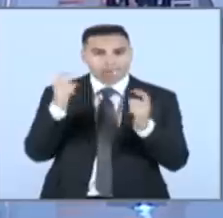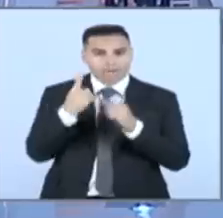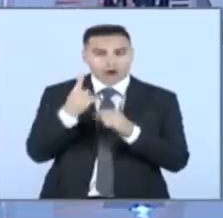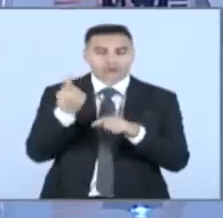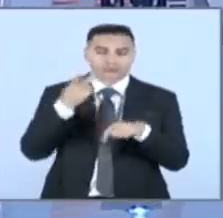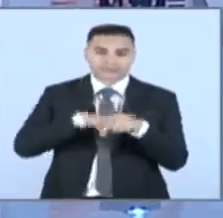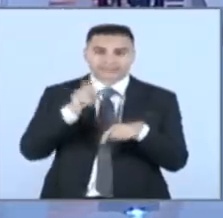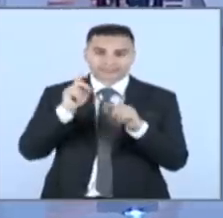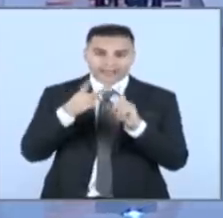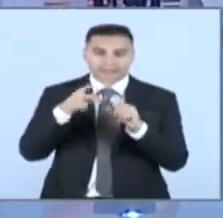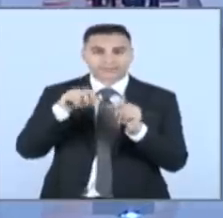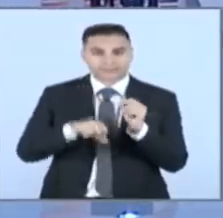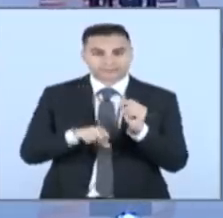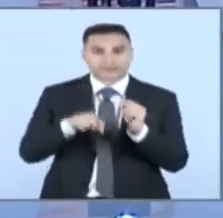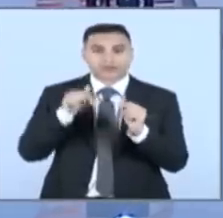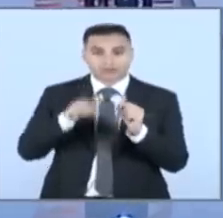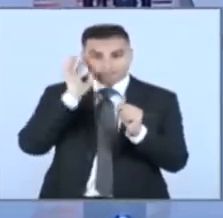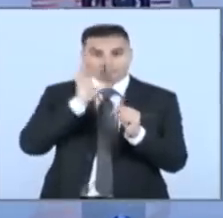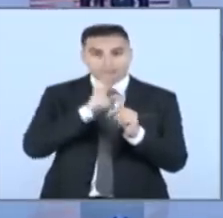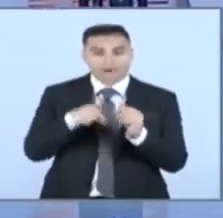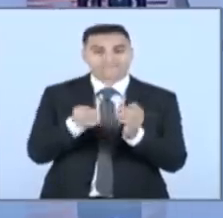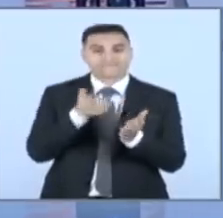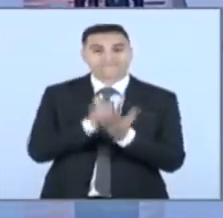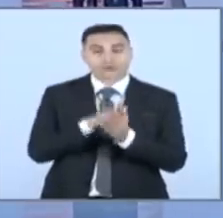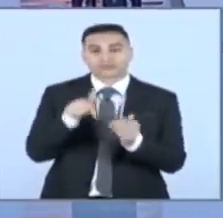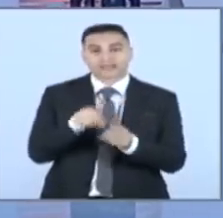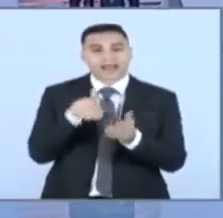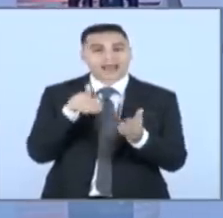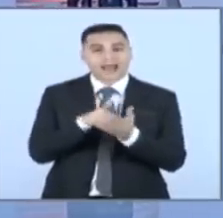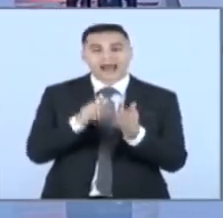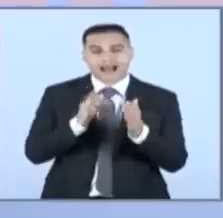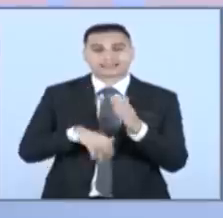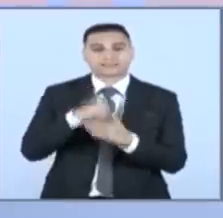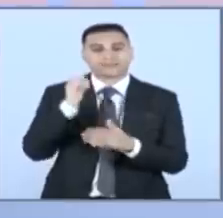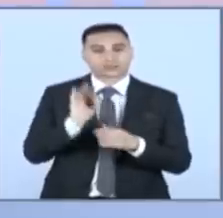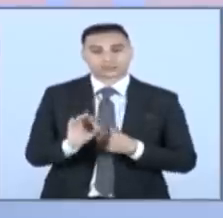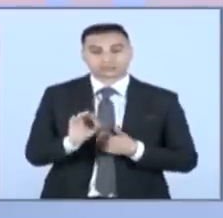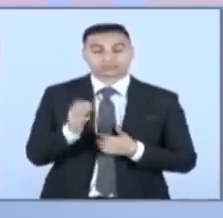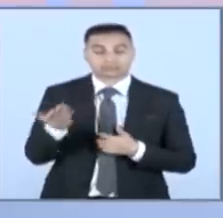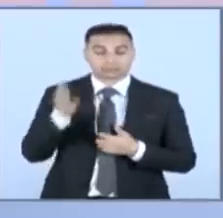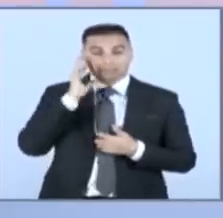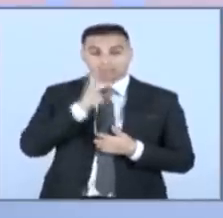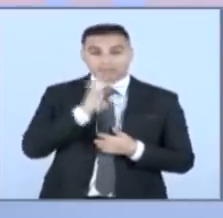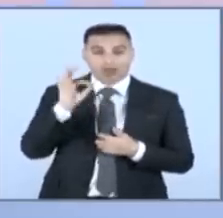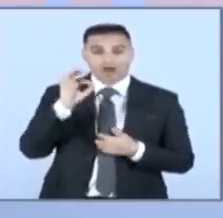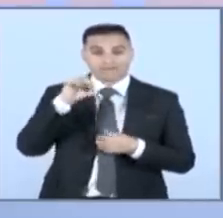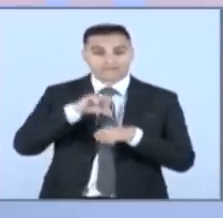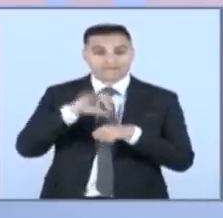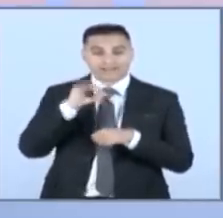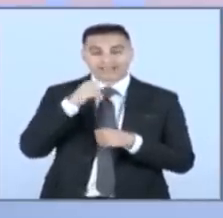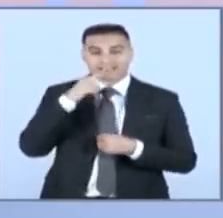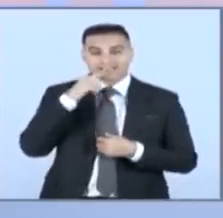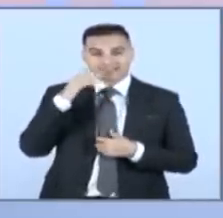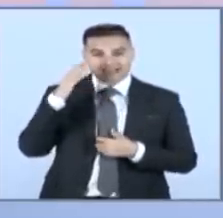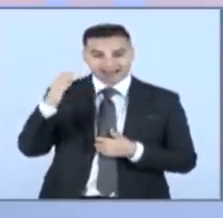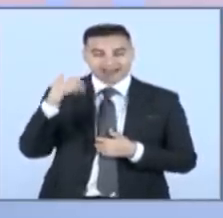مباراة وتهزموا في مباراة، فرصتهم الوحيدة هي الفوز. من السيوف محافظ اسكندرية نلعب